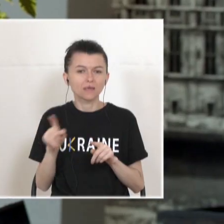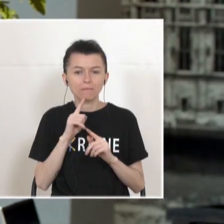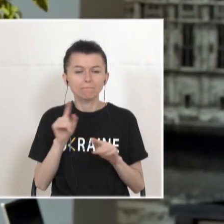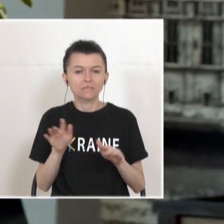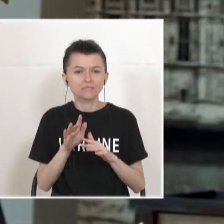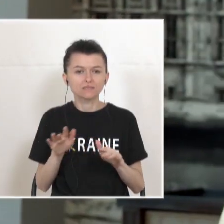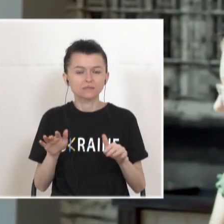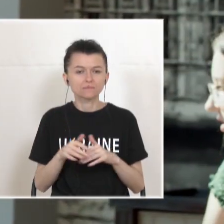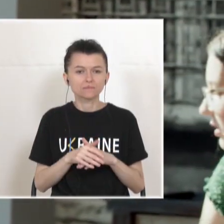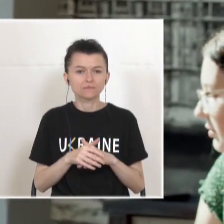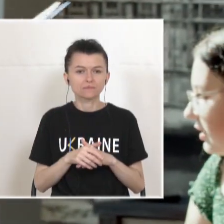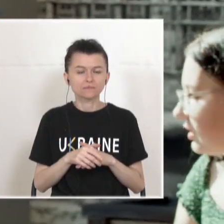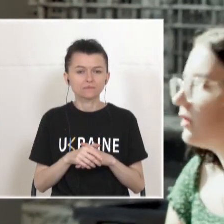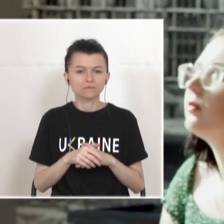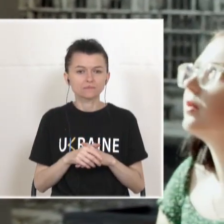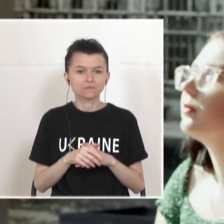Подобається?